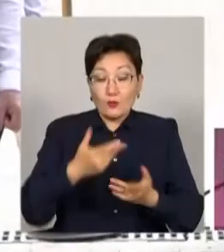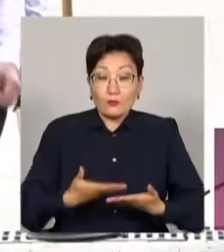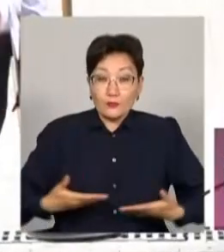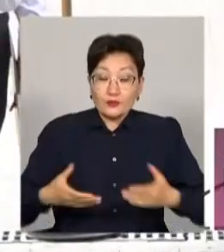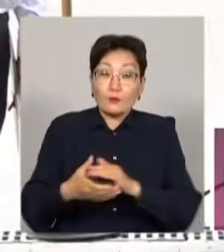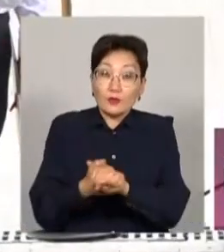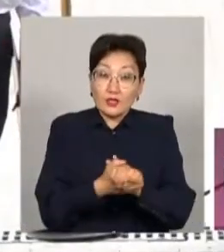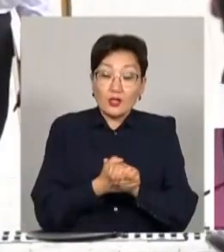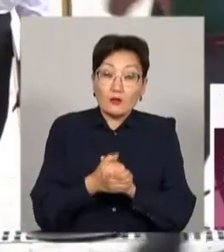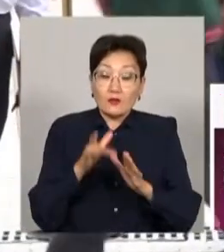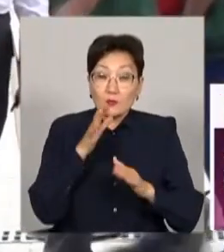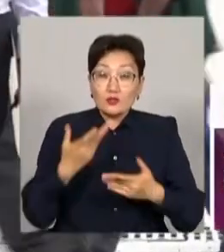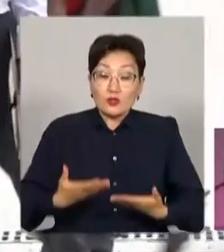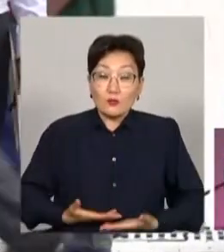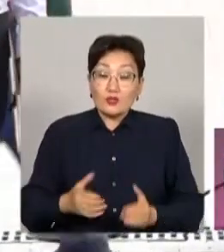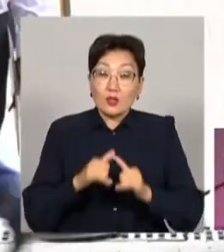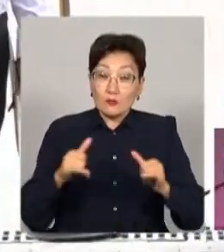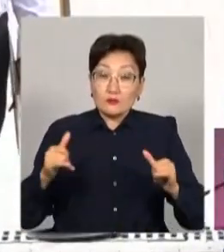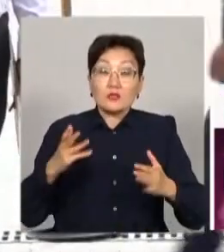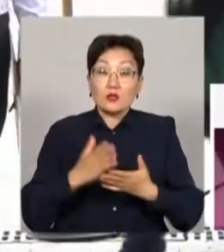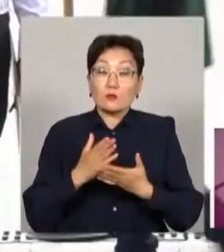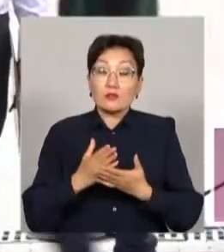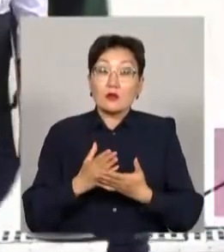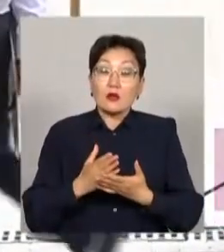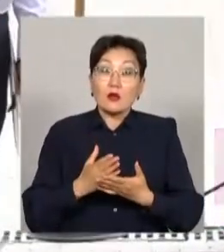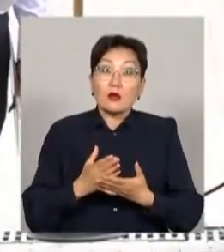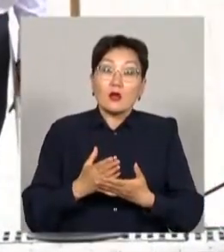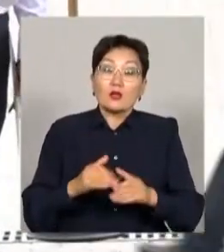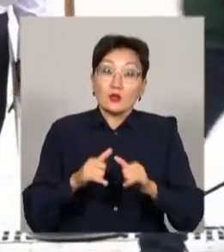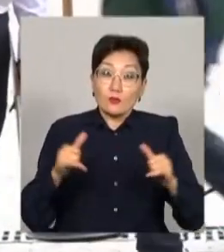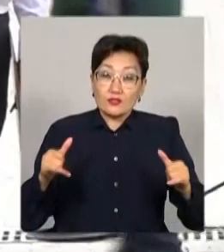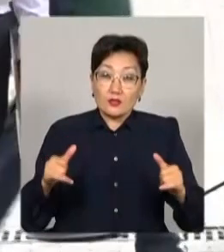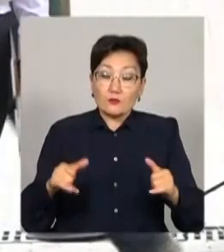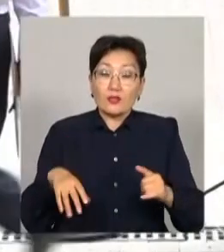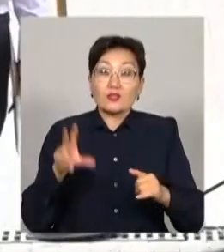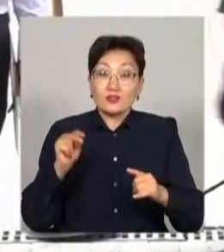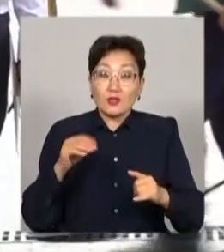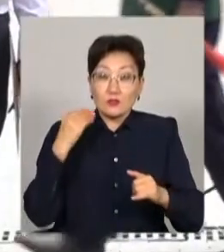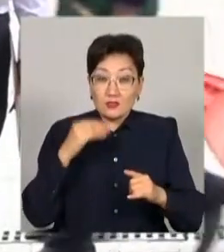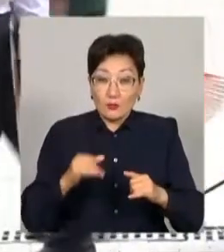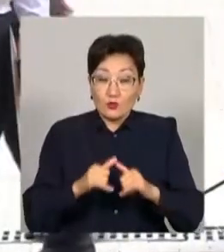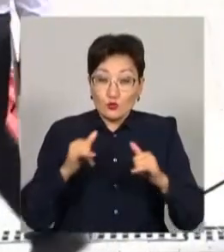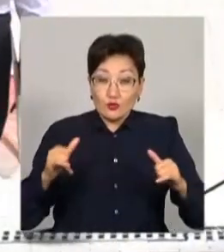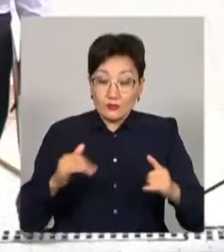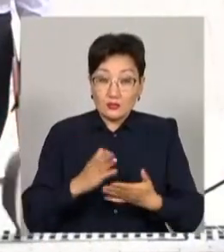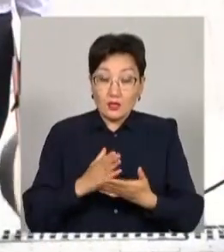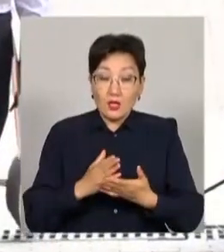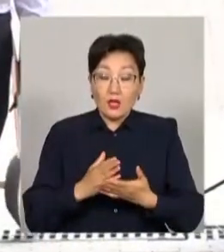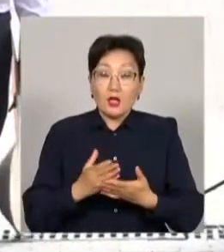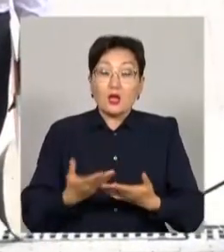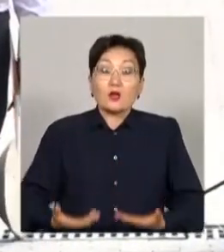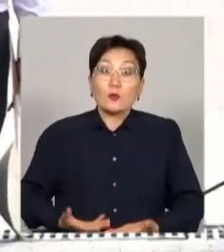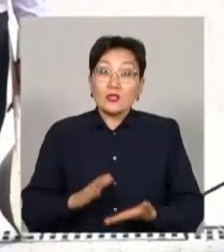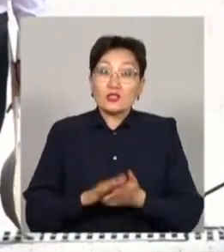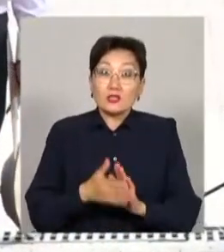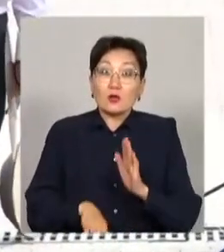сүріп жатырмыз, дамып жатырмыз, өсіп жатырмыз, көбейіп жатырмыз, санымыз өсіп, сапасы өсіп жатыр, әл-ауқатымыз күшейіп